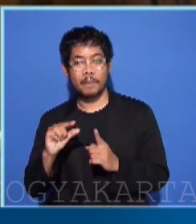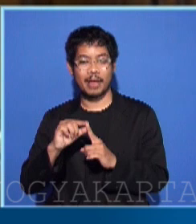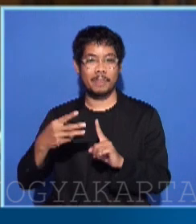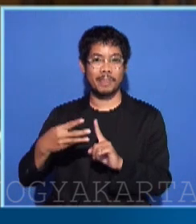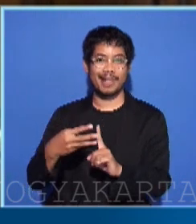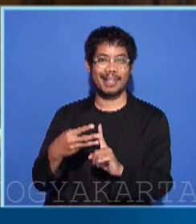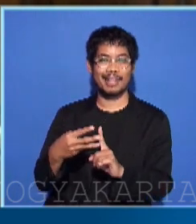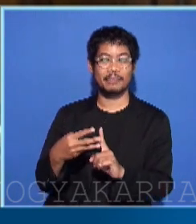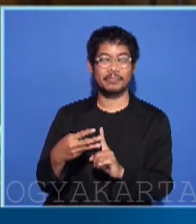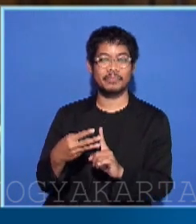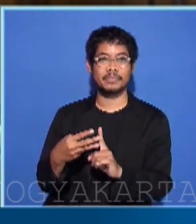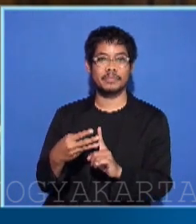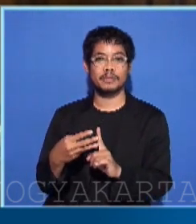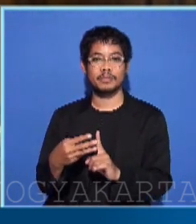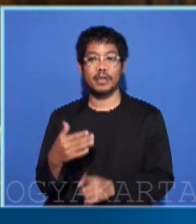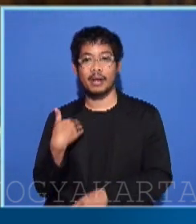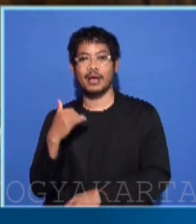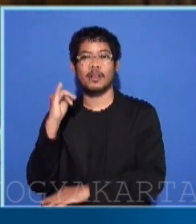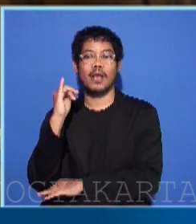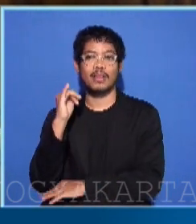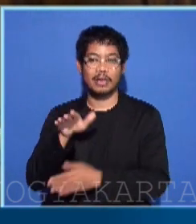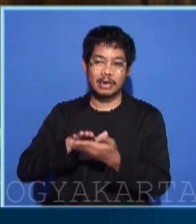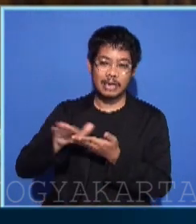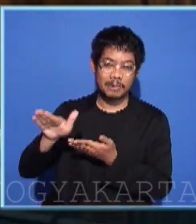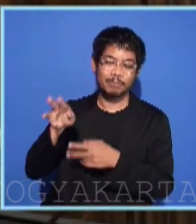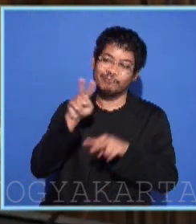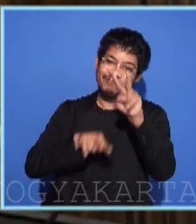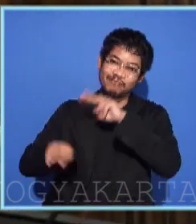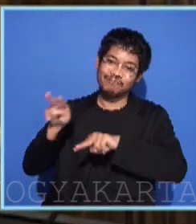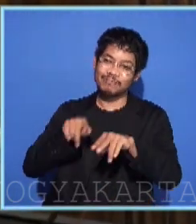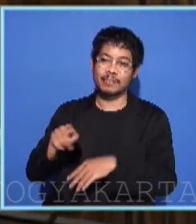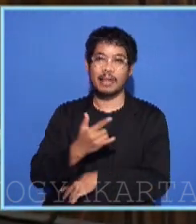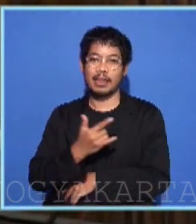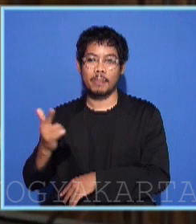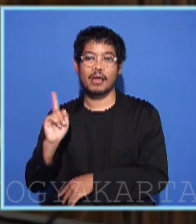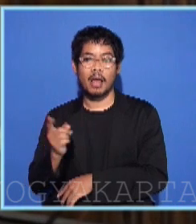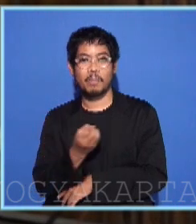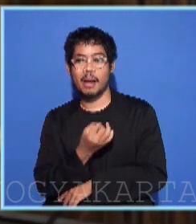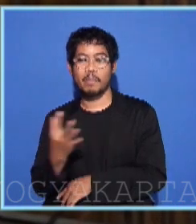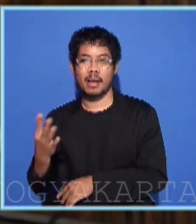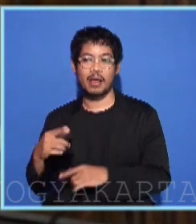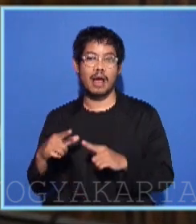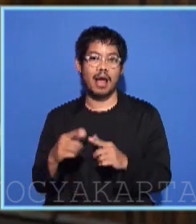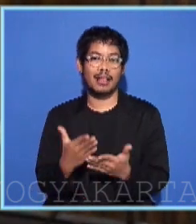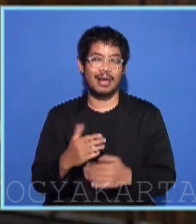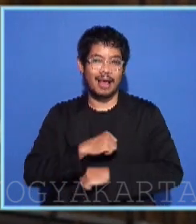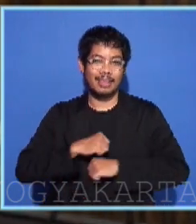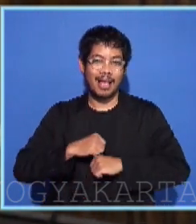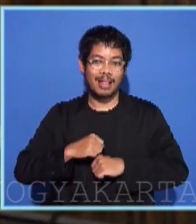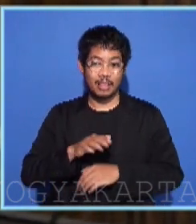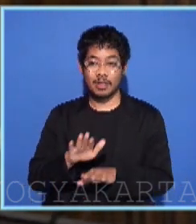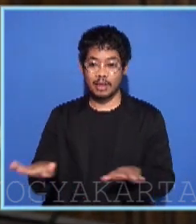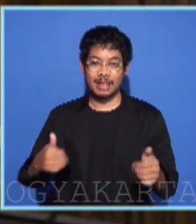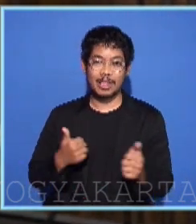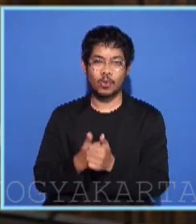mengirim untuk dari isi DIY mengirim memang dipantau juga. Ada junior-juniornya juga yang ikut untuk mereka benar-benar